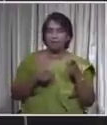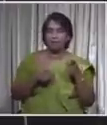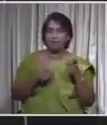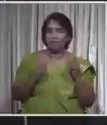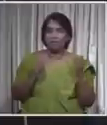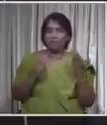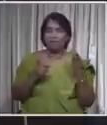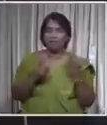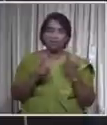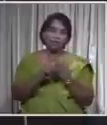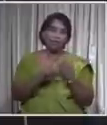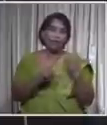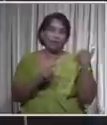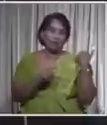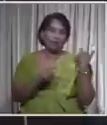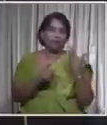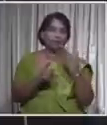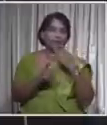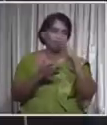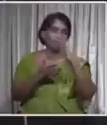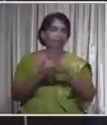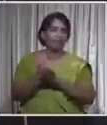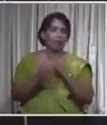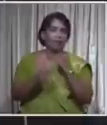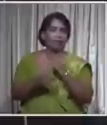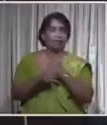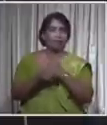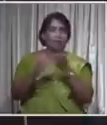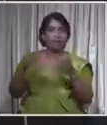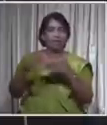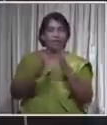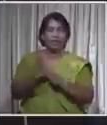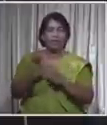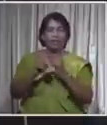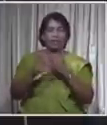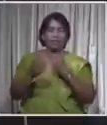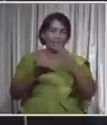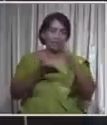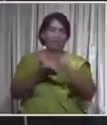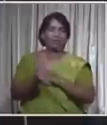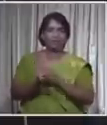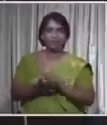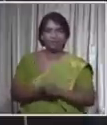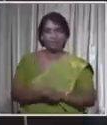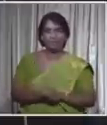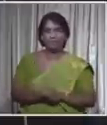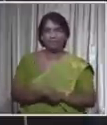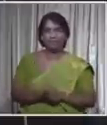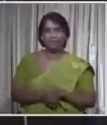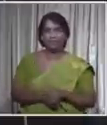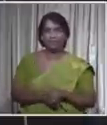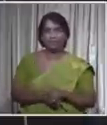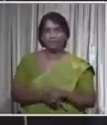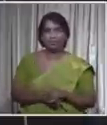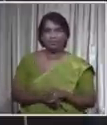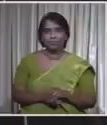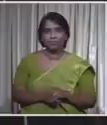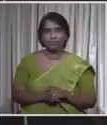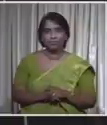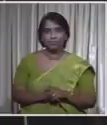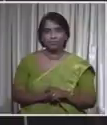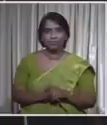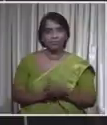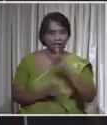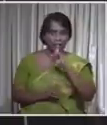වුණා අනේ කුමාර අයියේ ඔයාට පුළුවන් නම් ඔයා ආණ්ඩුවේ කියලා කැබිනට් ඇමතිකමක් අරගෙන මාවත් බේරගන්න කිව්වා මේ ඇත්ත එහෙම